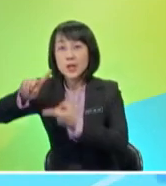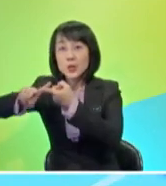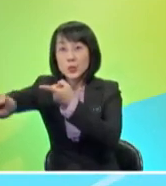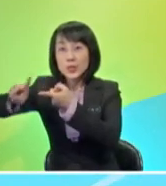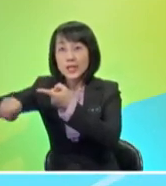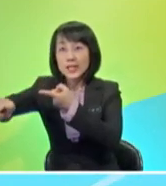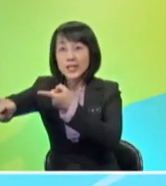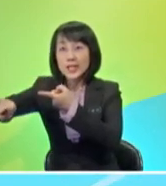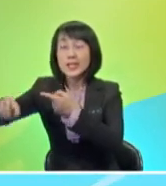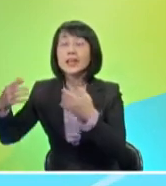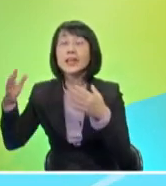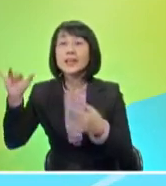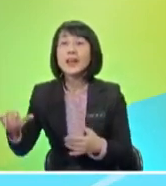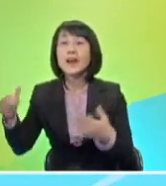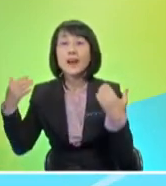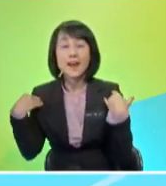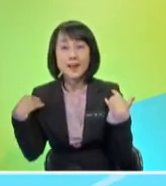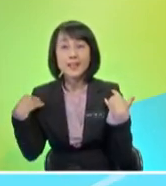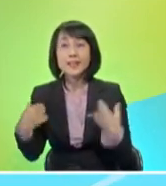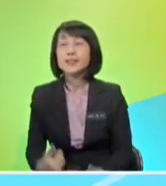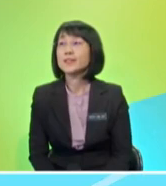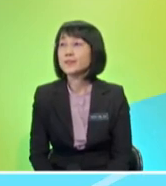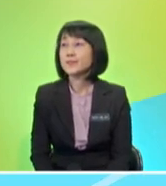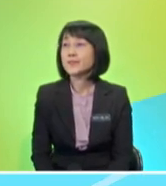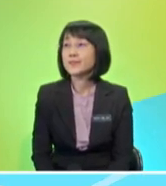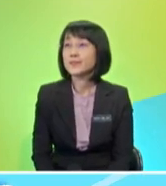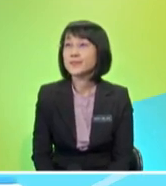guli daripada 16 biji guli yang ada.